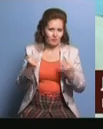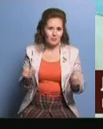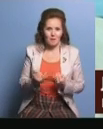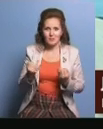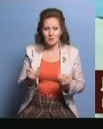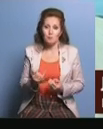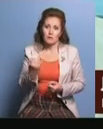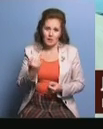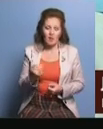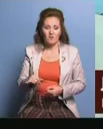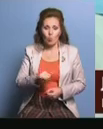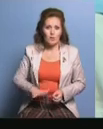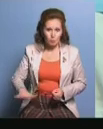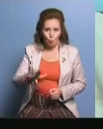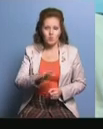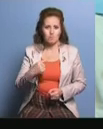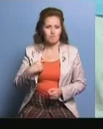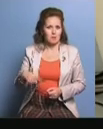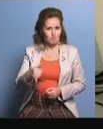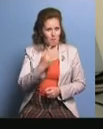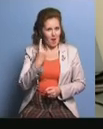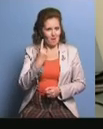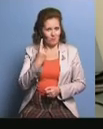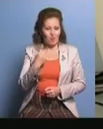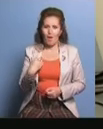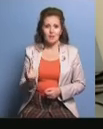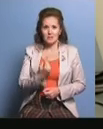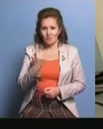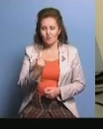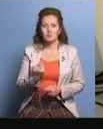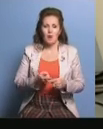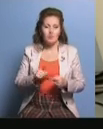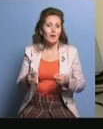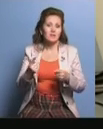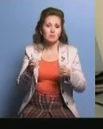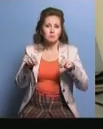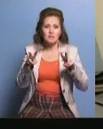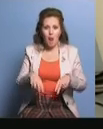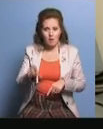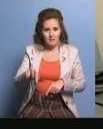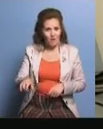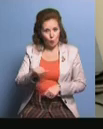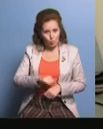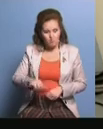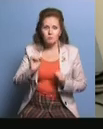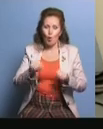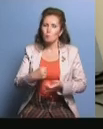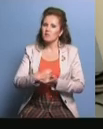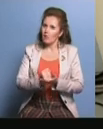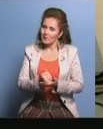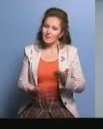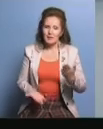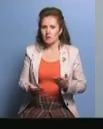И в Удмуртии как бы мы первые и единственные. Это единственные специалисты в Удмуртии, которые могут подтвердить или